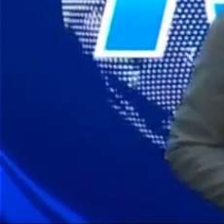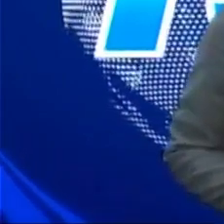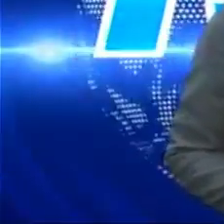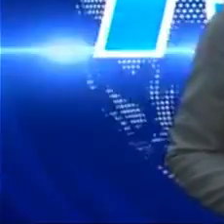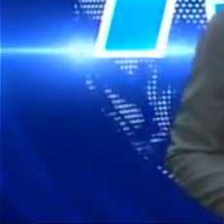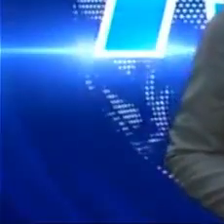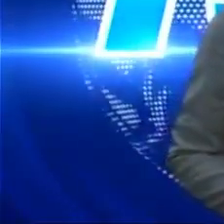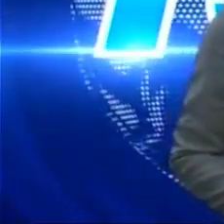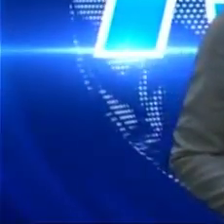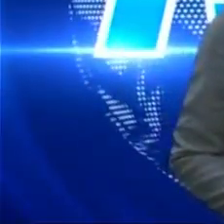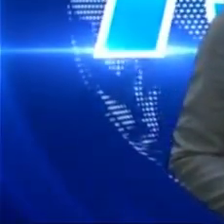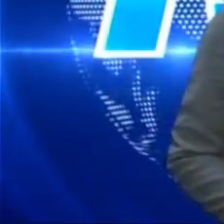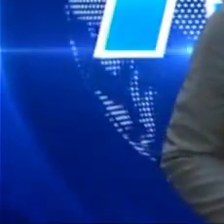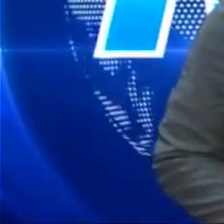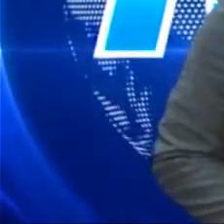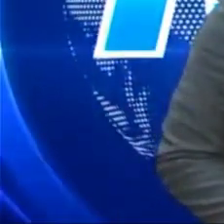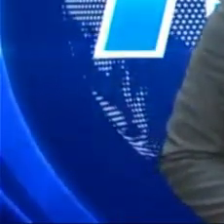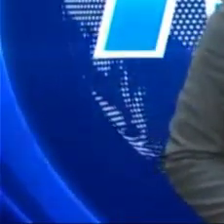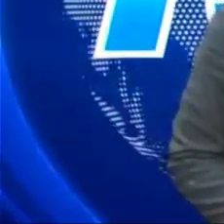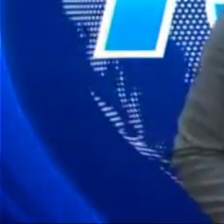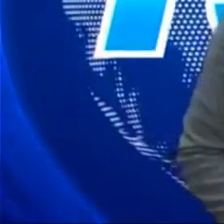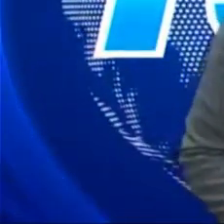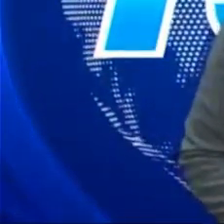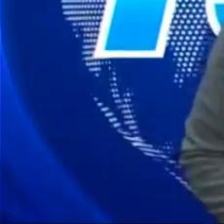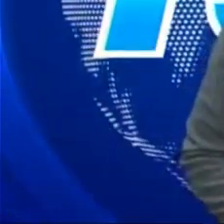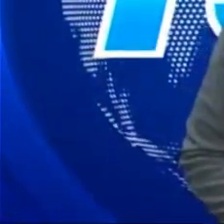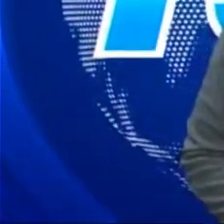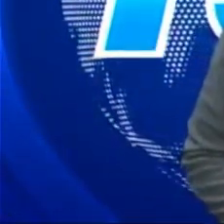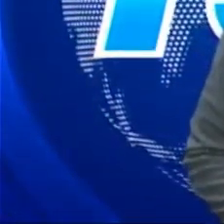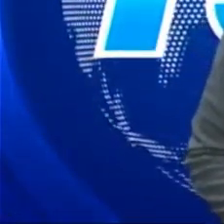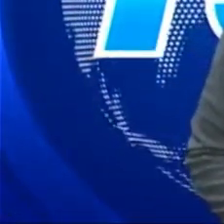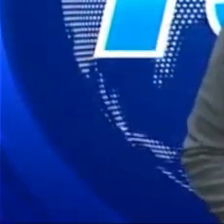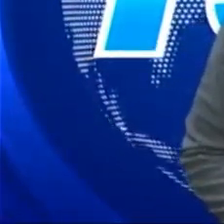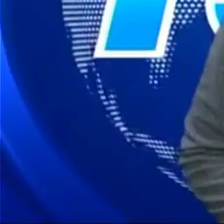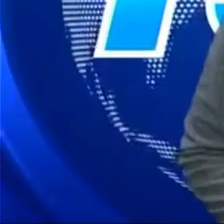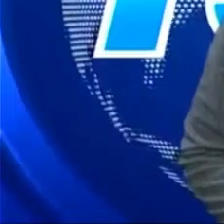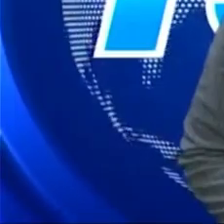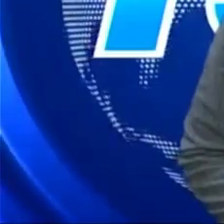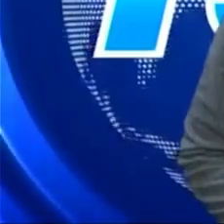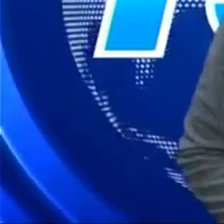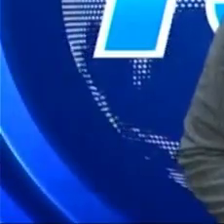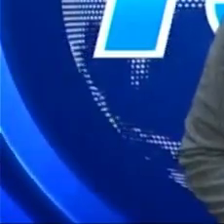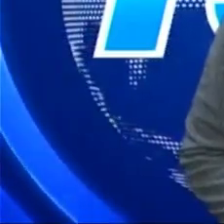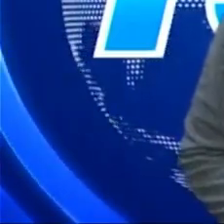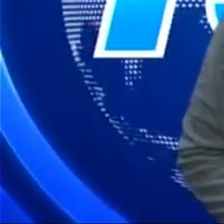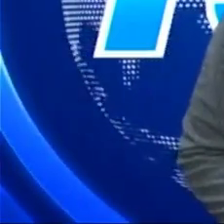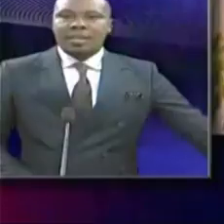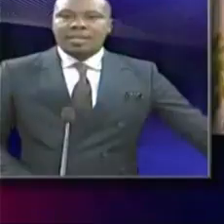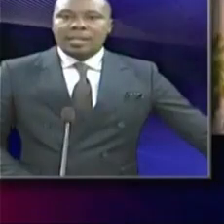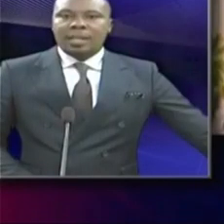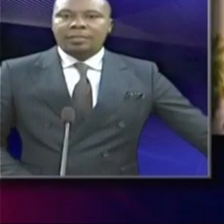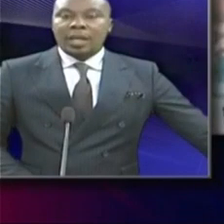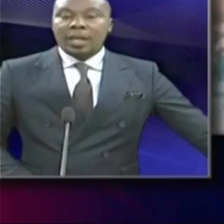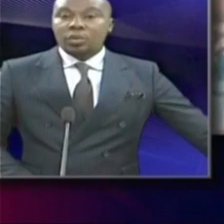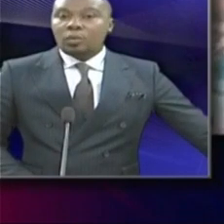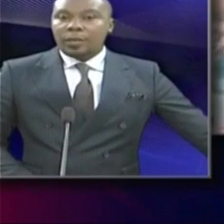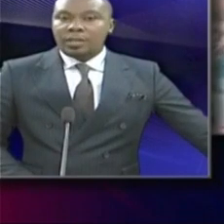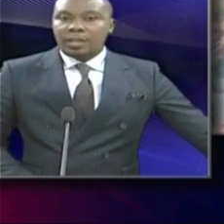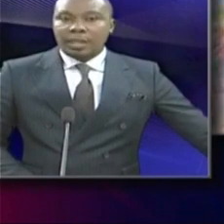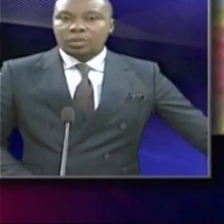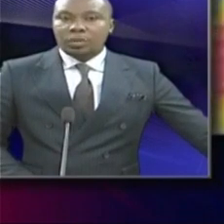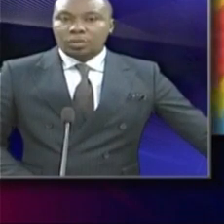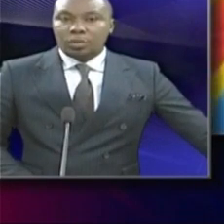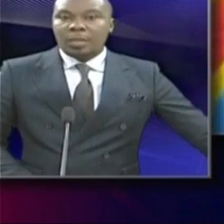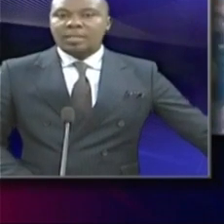19h à Kinshasa, c'est l'heure de votre journal à la une de ce soir. Bientôt, le site touristique de l'Ansele va retrouver